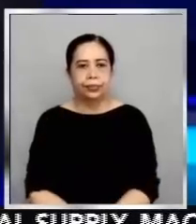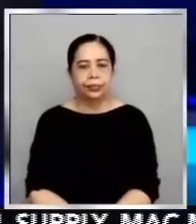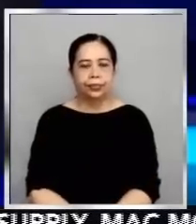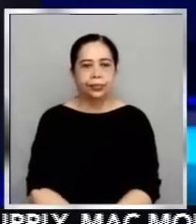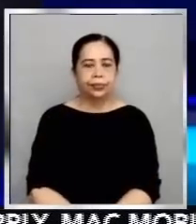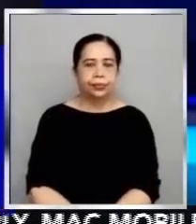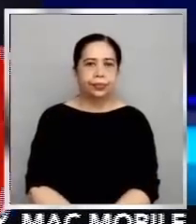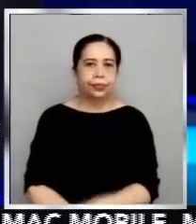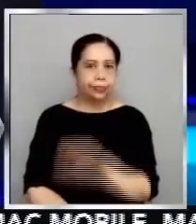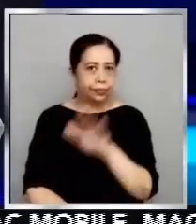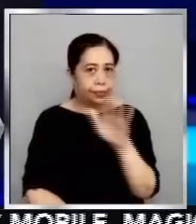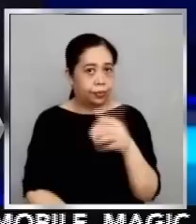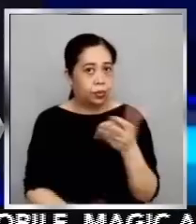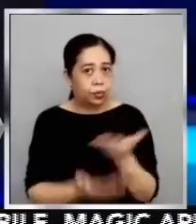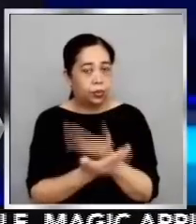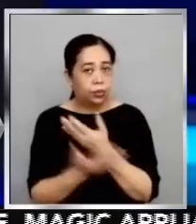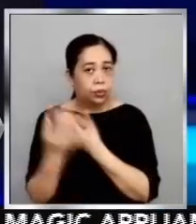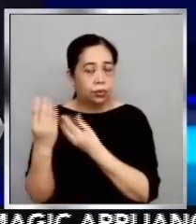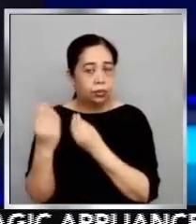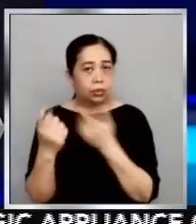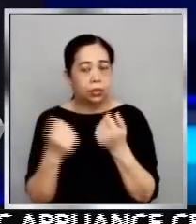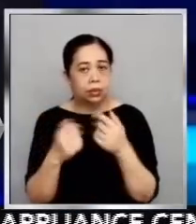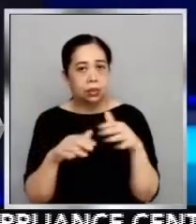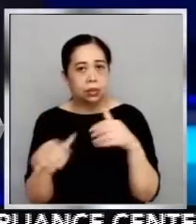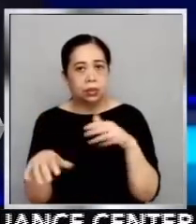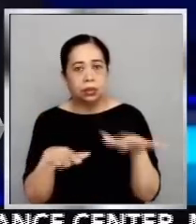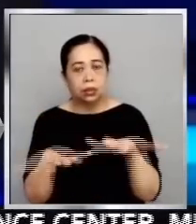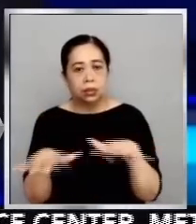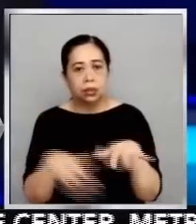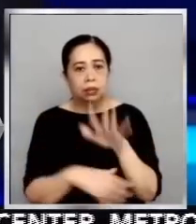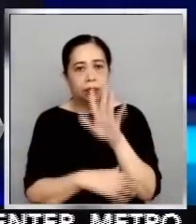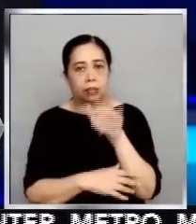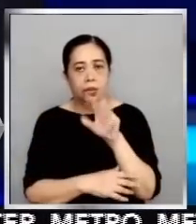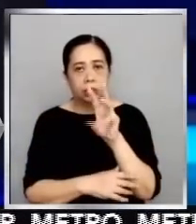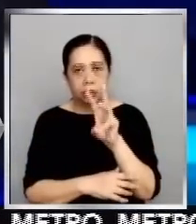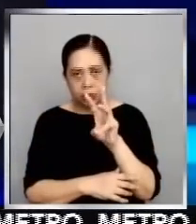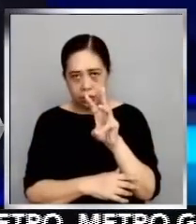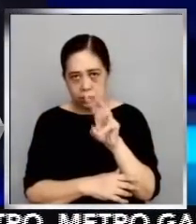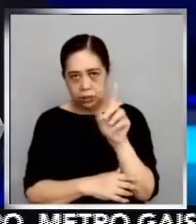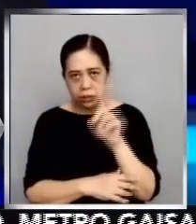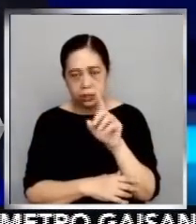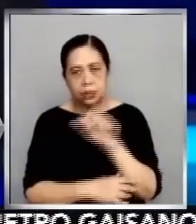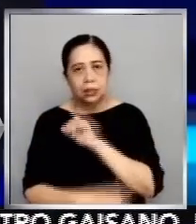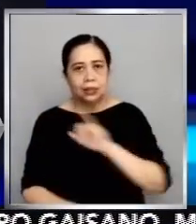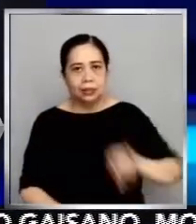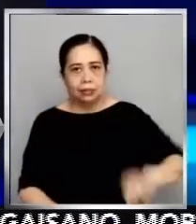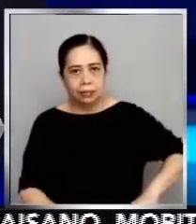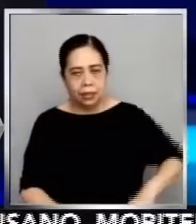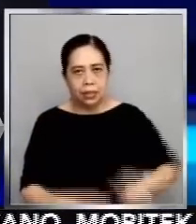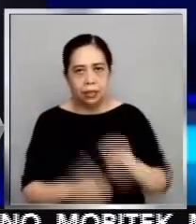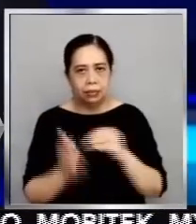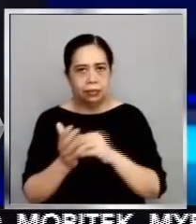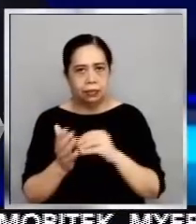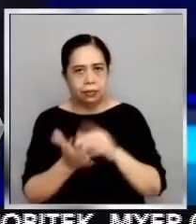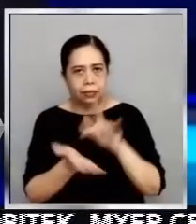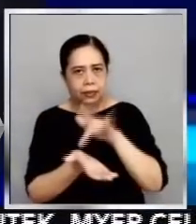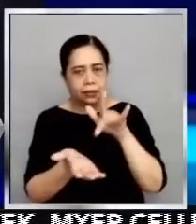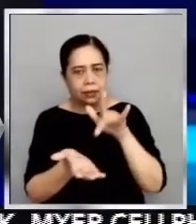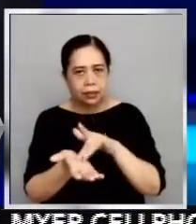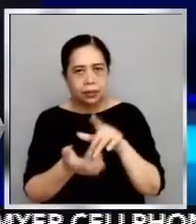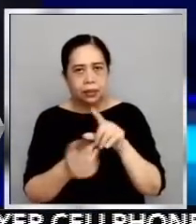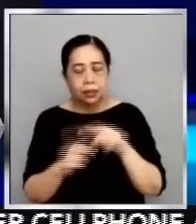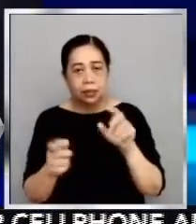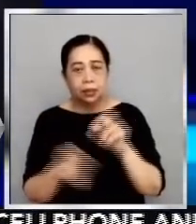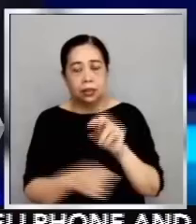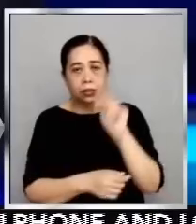Mga kapuso, kapapasok lang na balita, niyanig ng magnitude 5.6 na lindol ang Isabela. Naitala po ang epicenter sa hilagang silangan ng